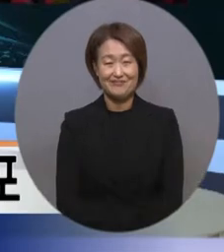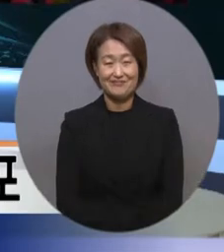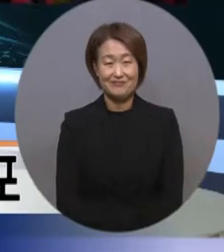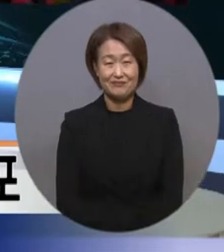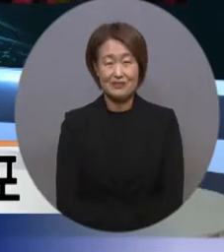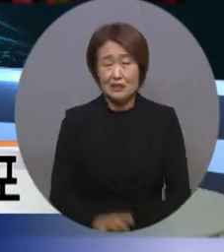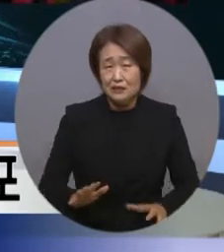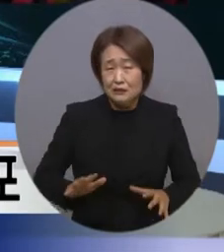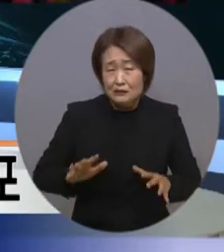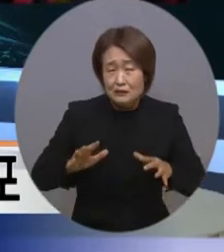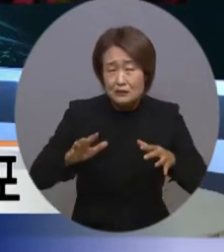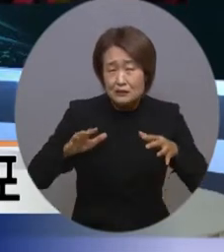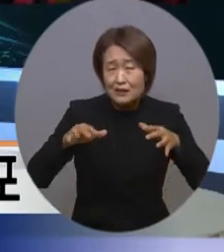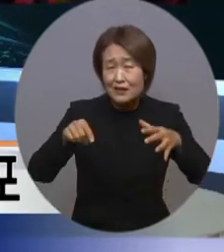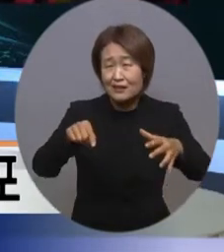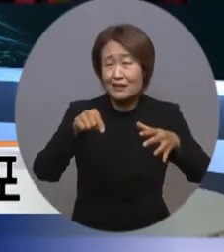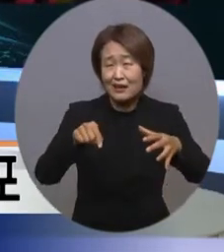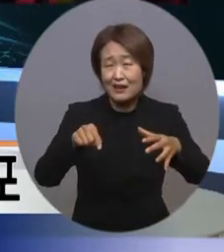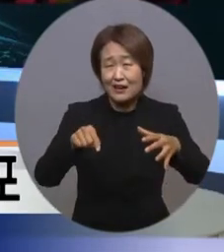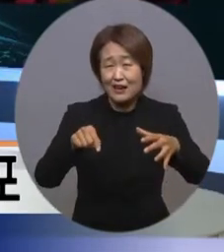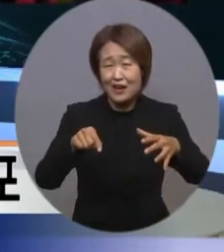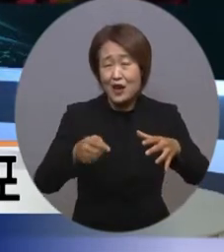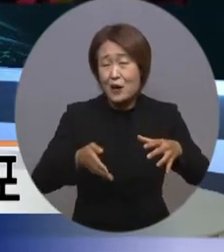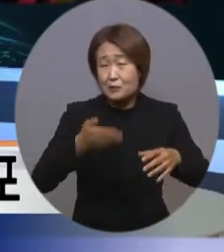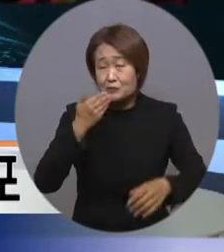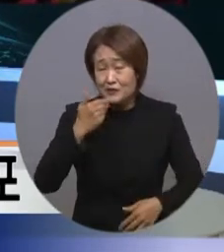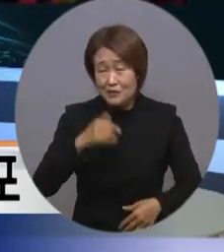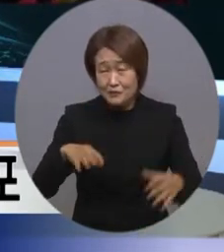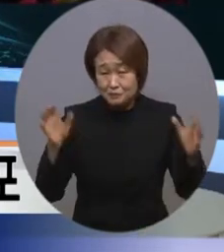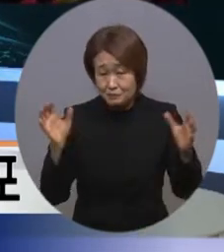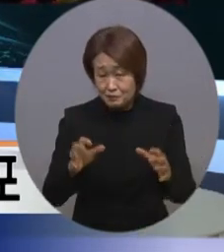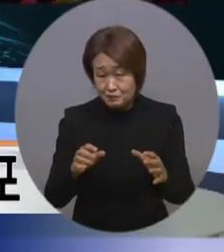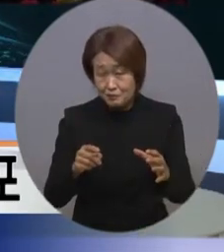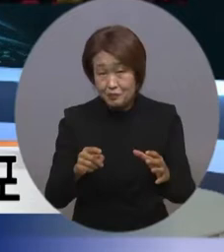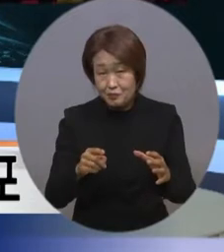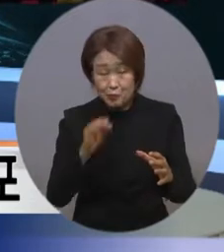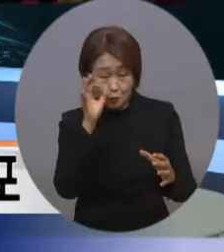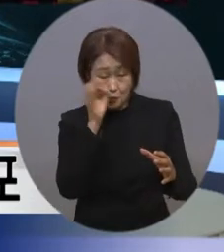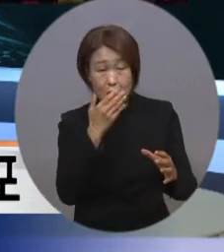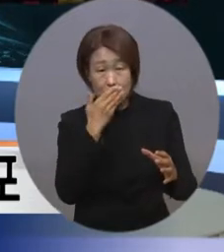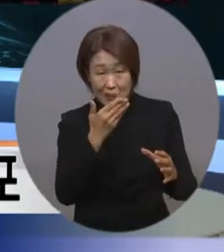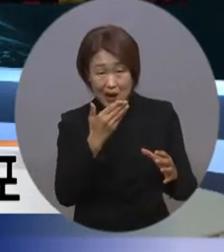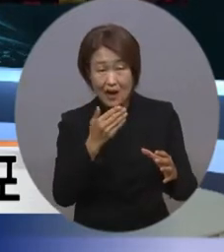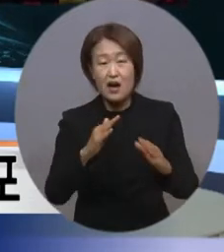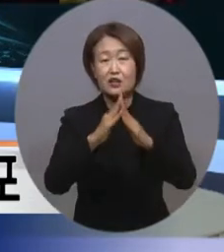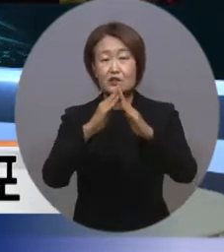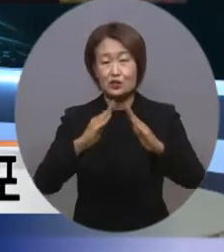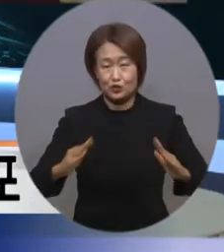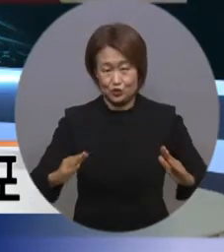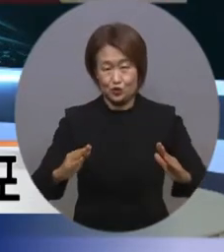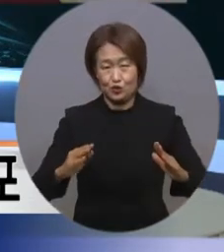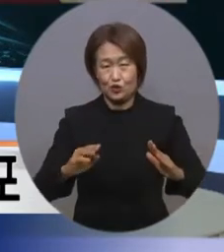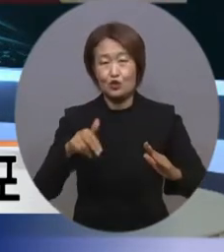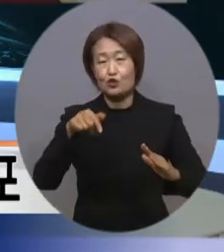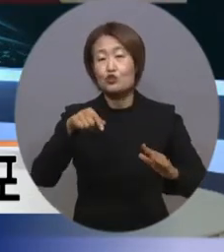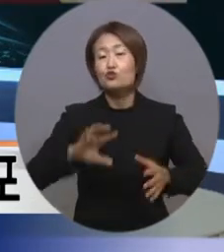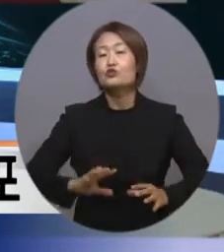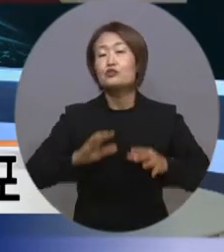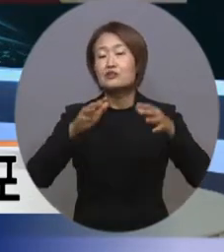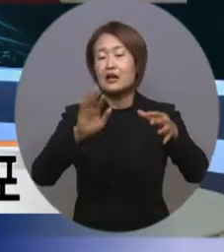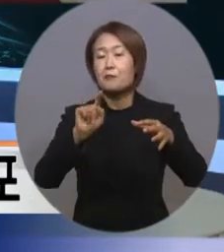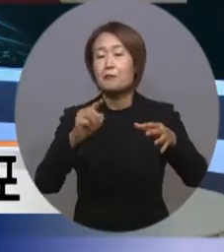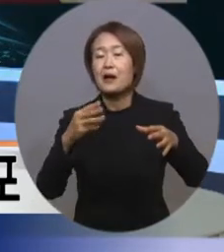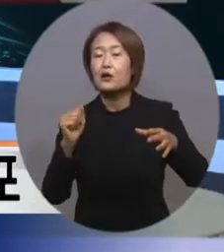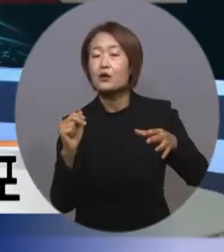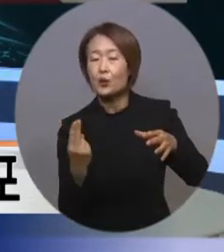전 세계 발효식품을 한 자리에서 만날 수 있는 전주 국제 발효식품 엑스포가 개최됐습니다. 올해로 20회를